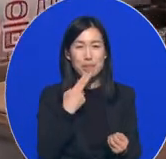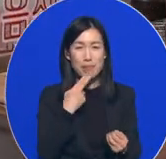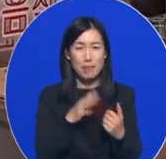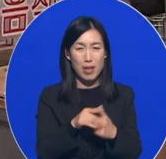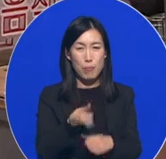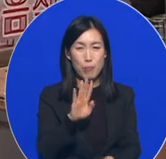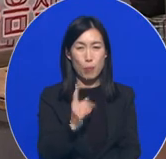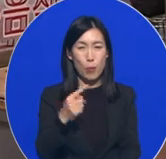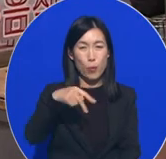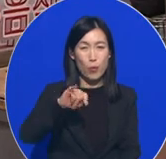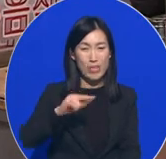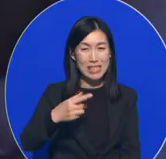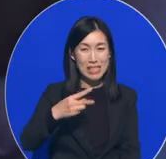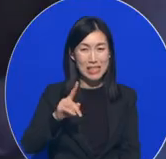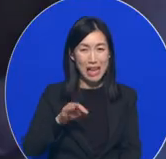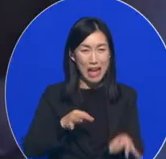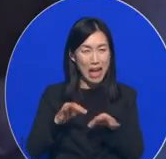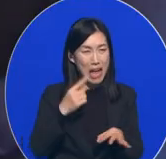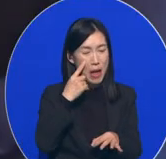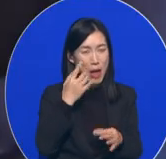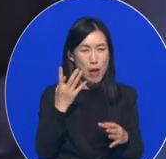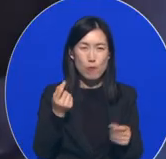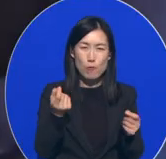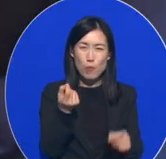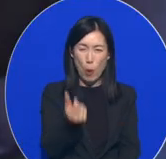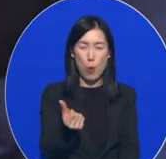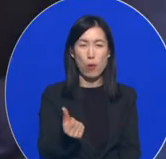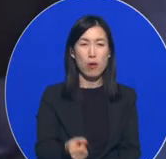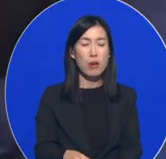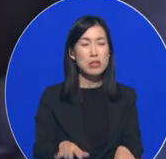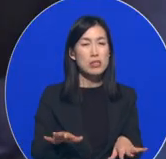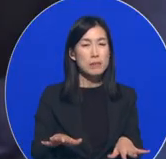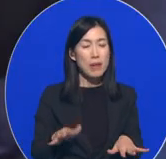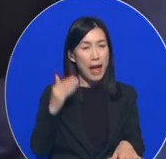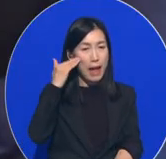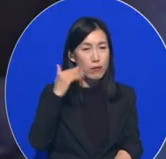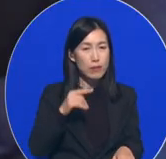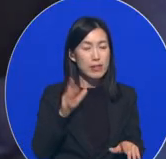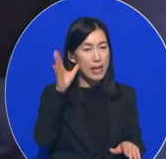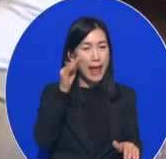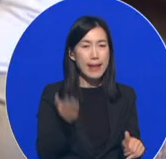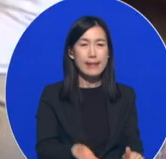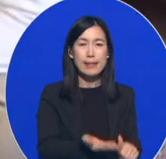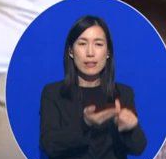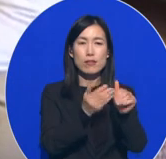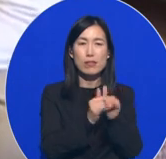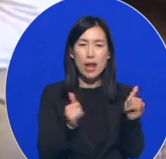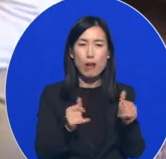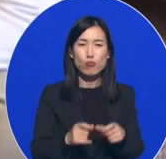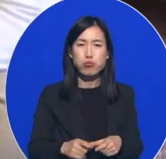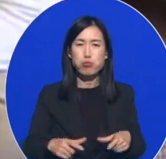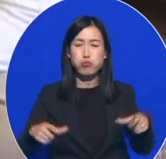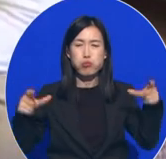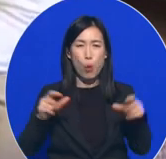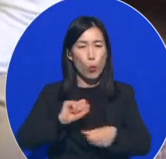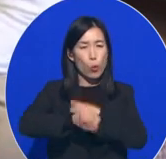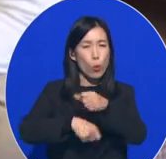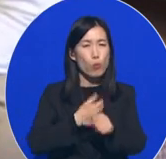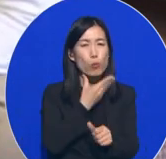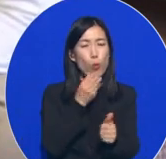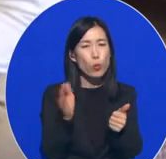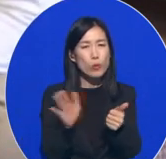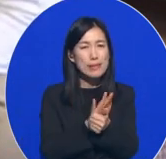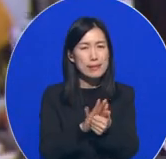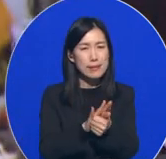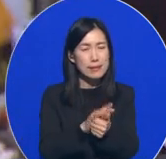가게들을 찾아보기 힘듭니다 그동안 반려동물을 키우는 가구수와 동물복지에 대한 국민 관심과 수요가 늘어난